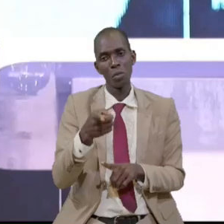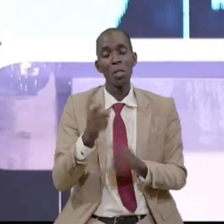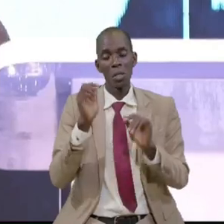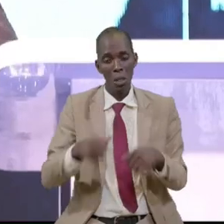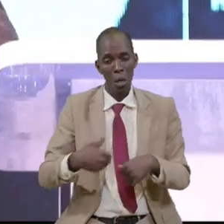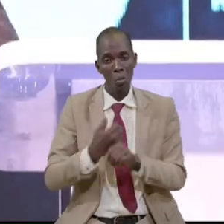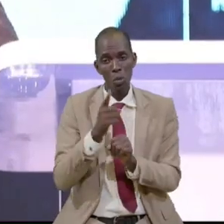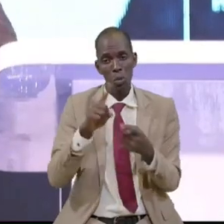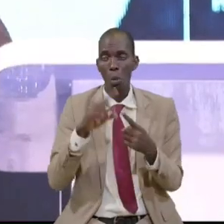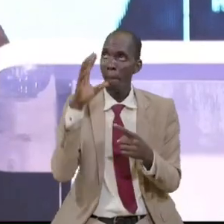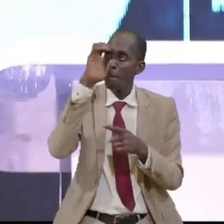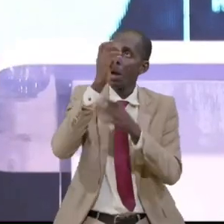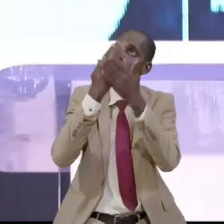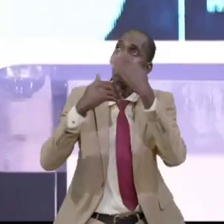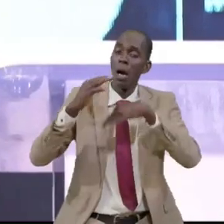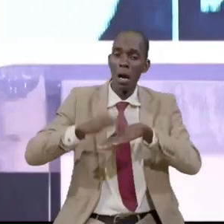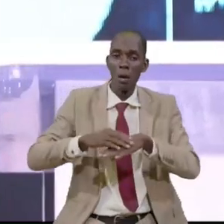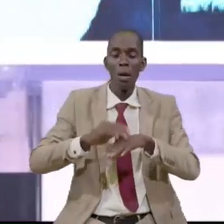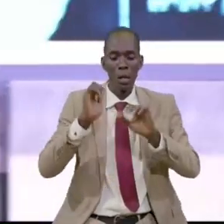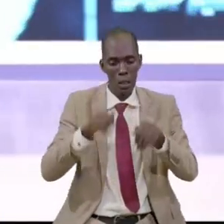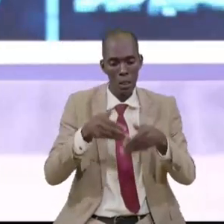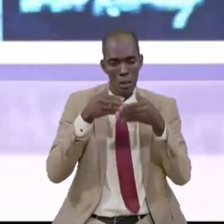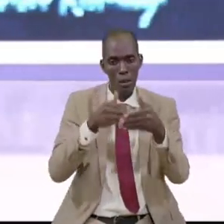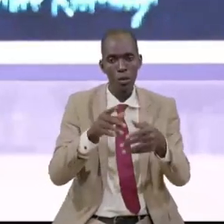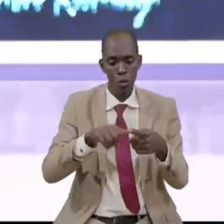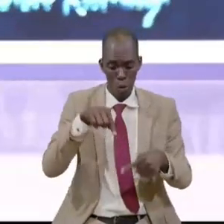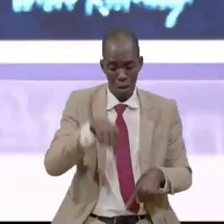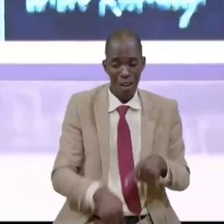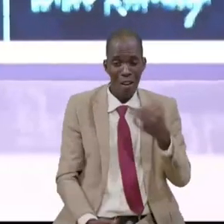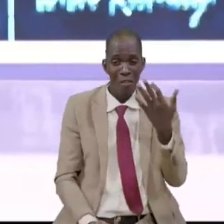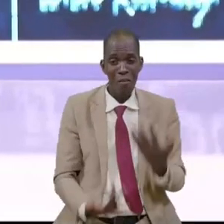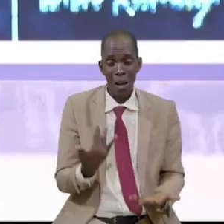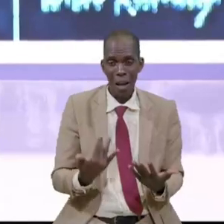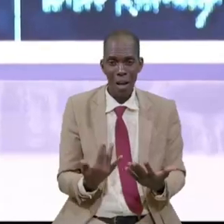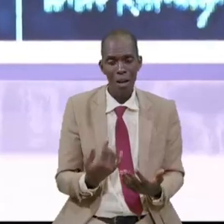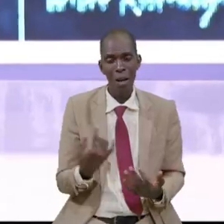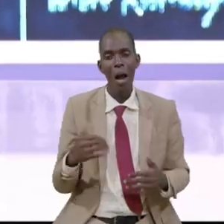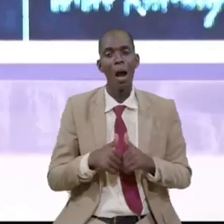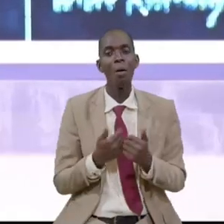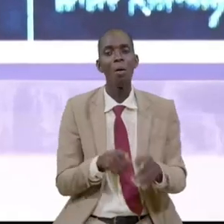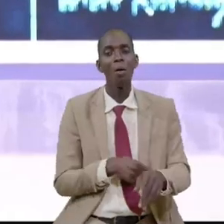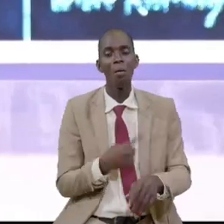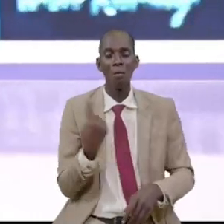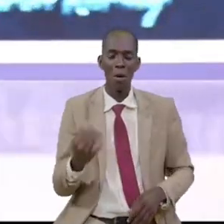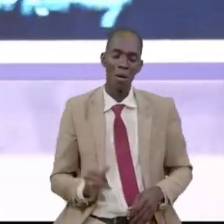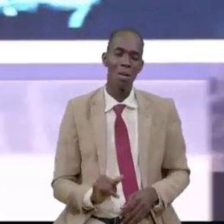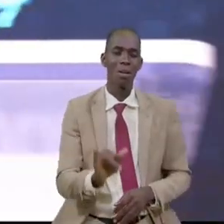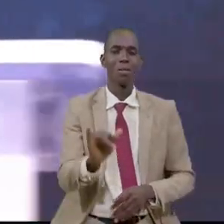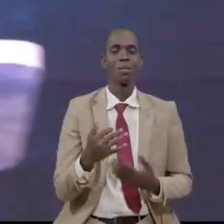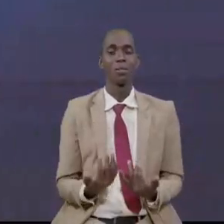le temps de feu pour toujours aussi ce soir vous allez dire je